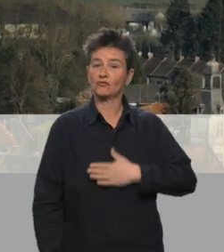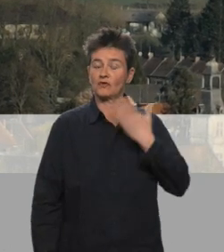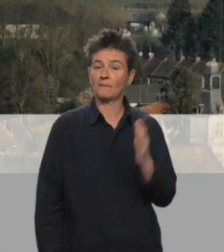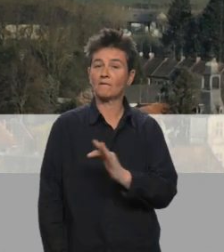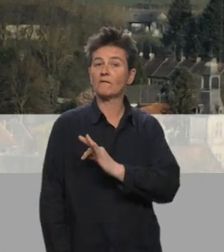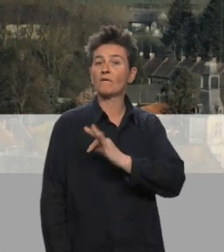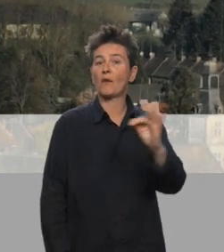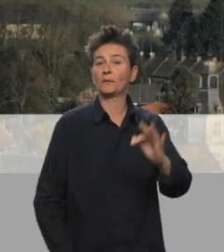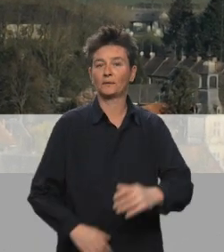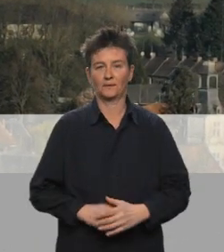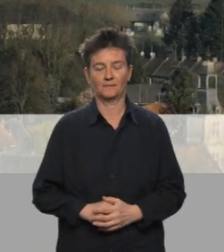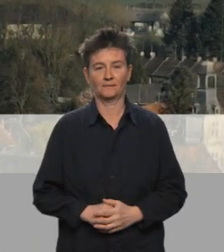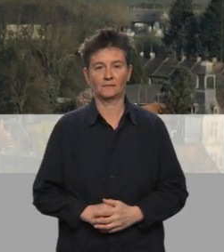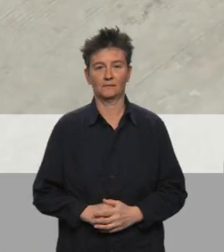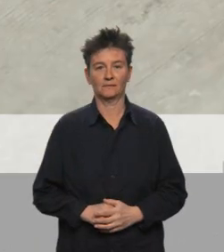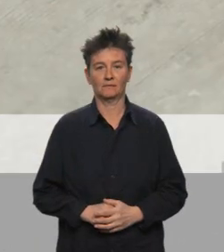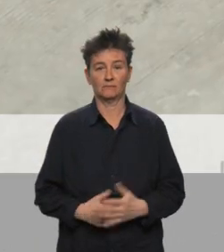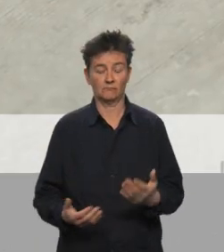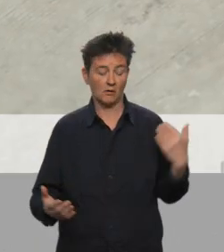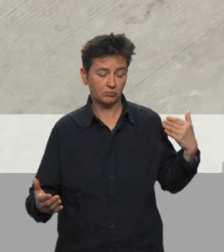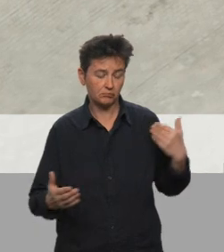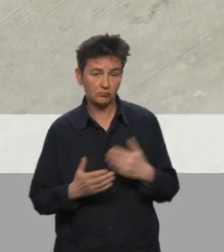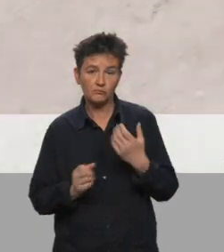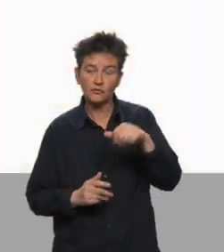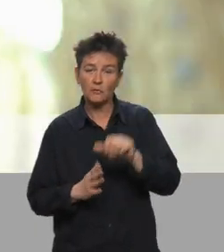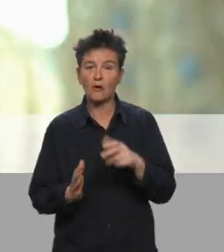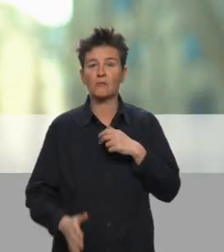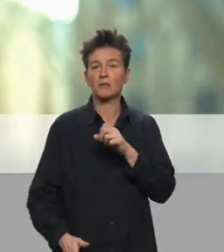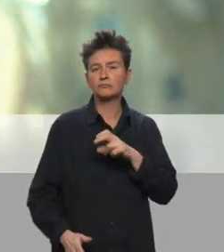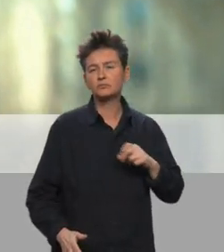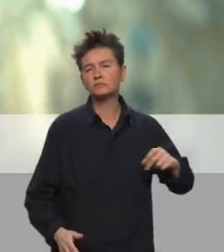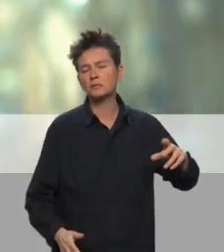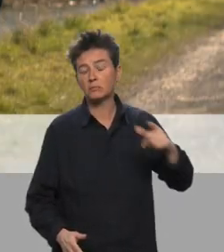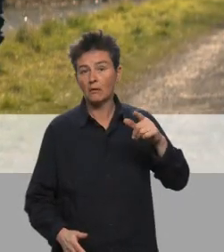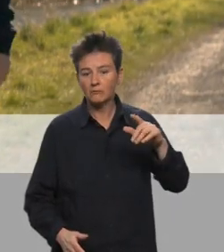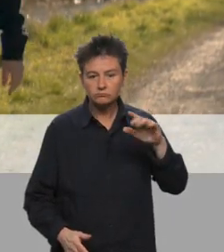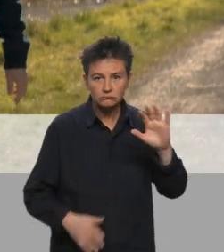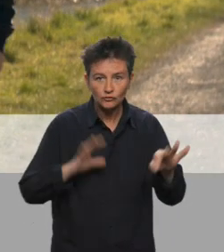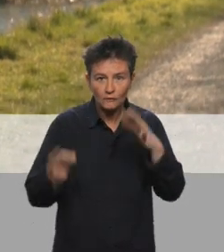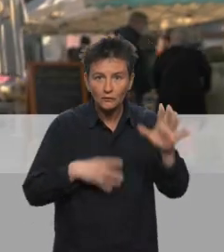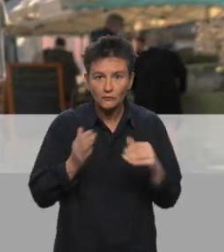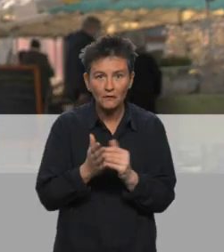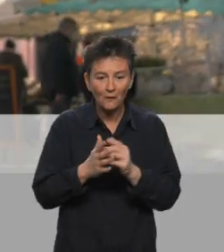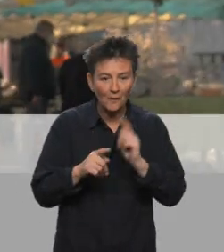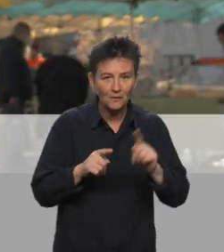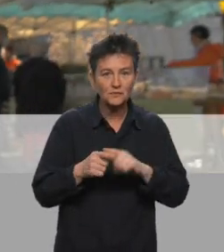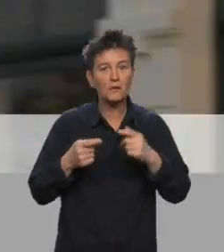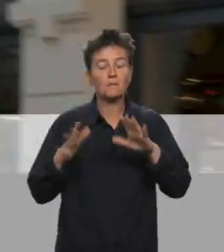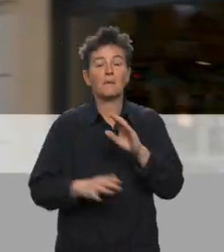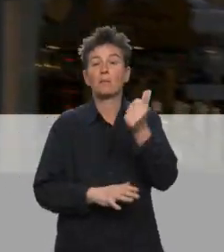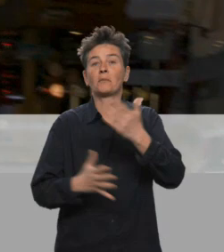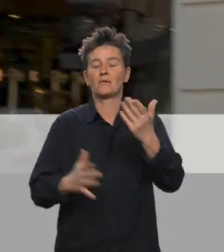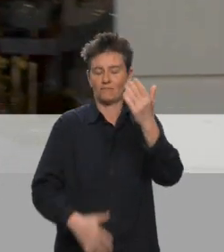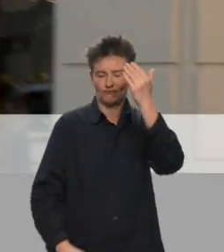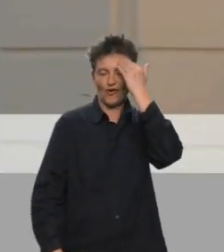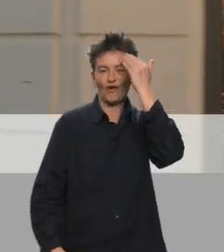J'aime la France. Je la parcours depuis des mois. À certains endroits, je la découvre encore, mais surtout, je